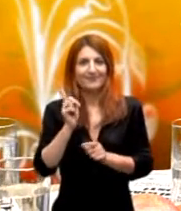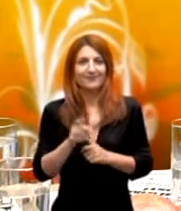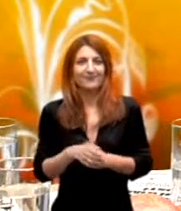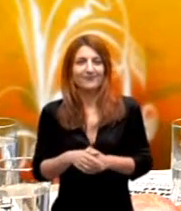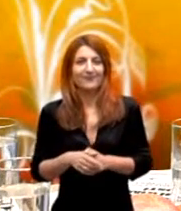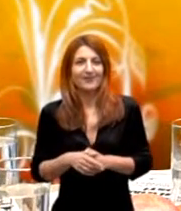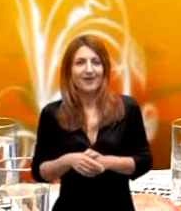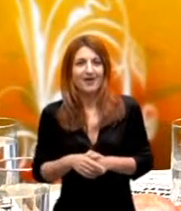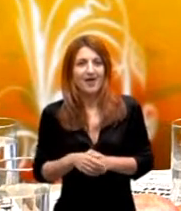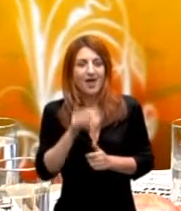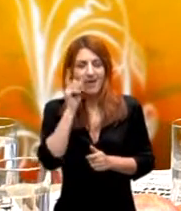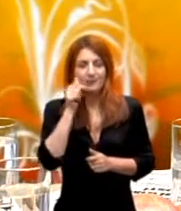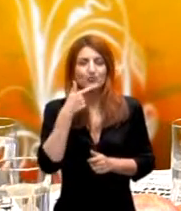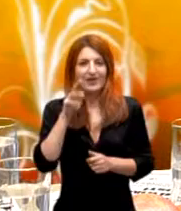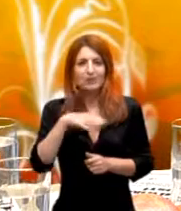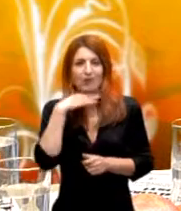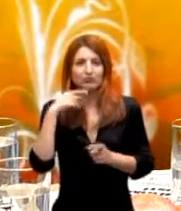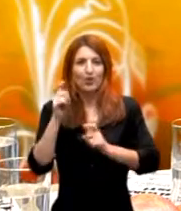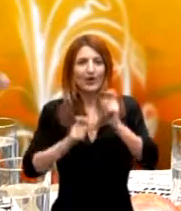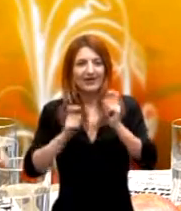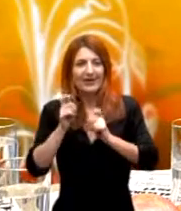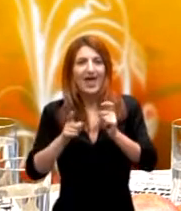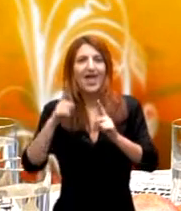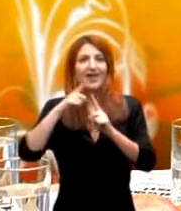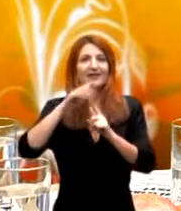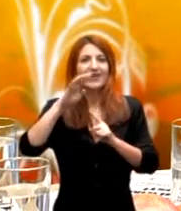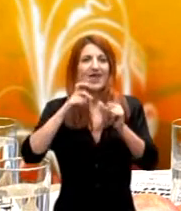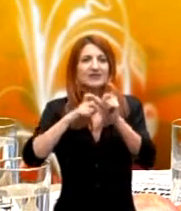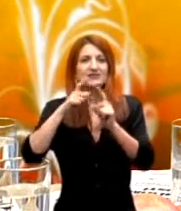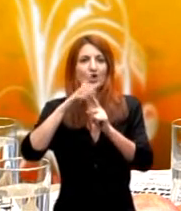muškarca koji ima puno kila, testosteron pada